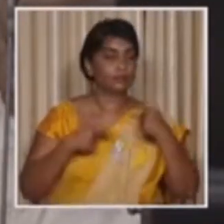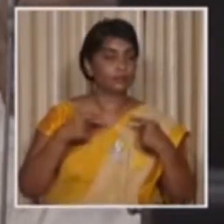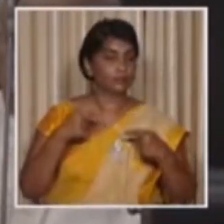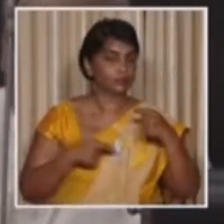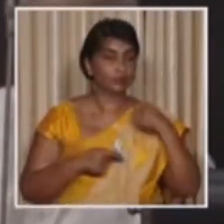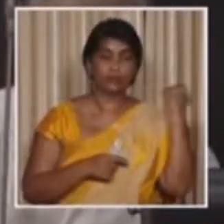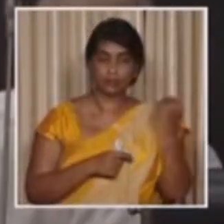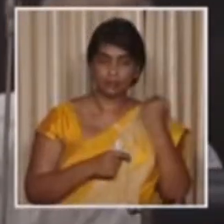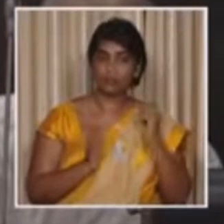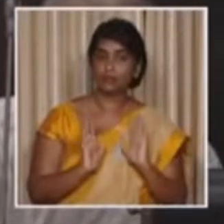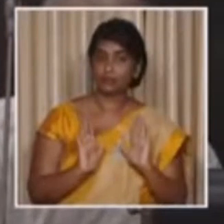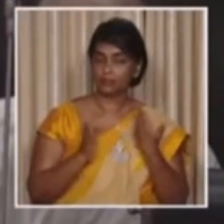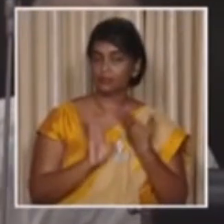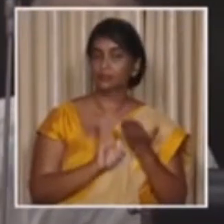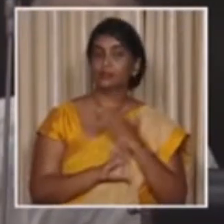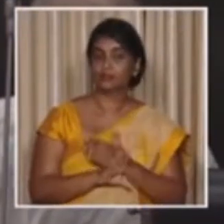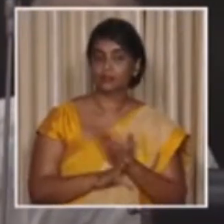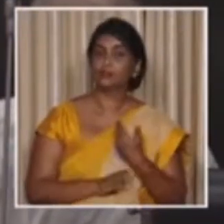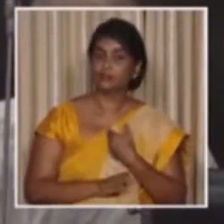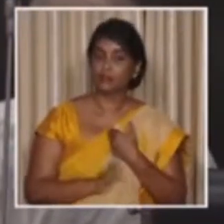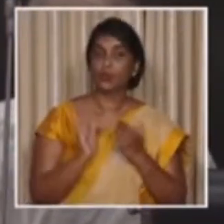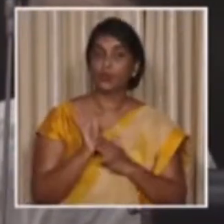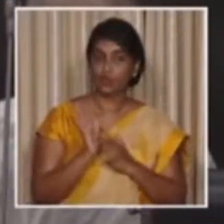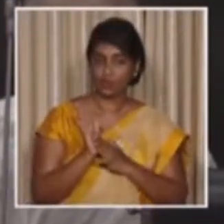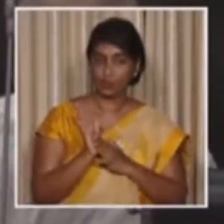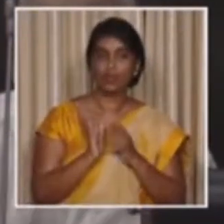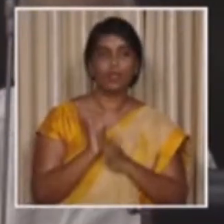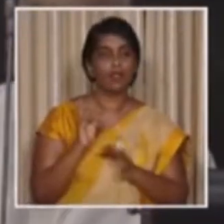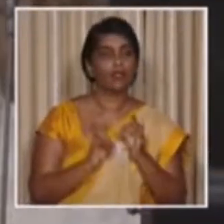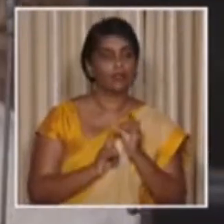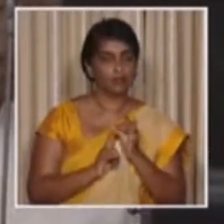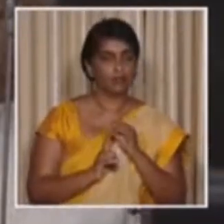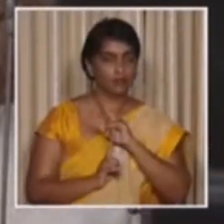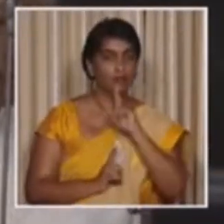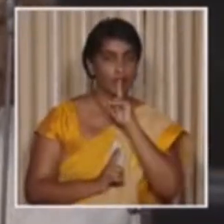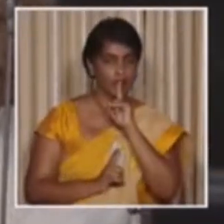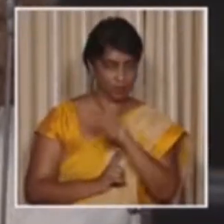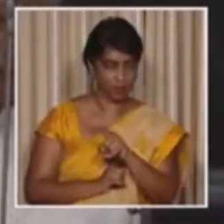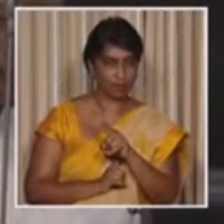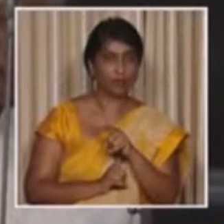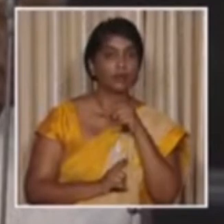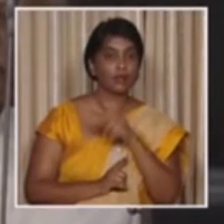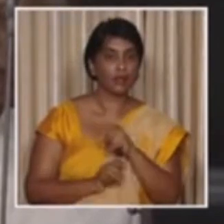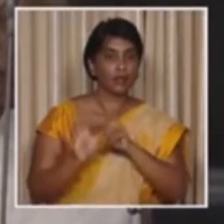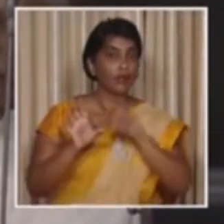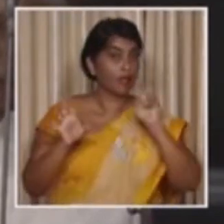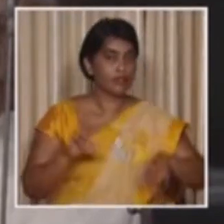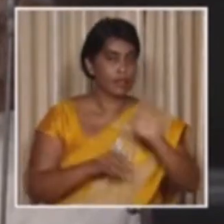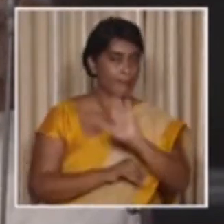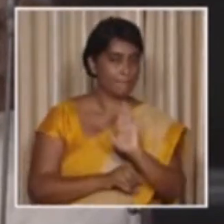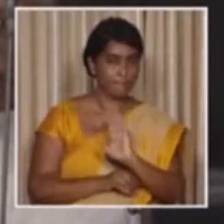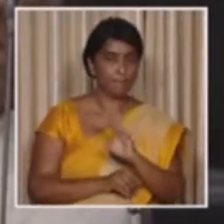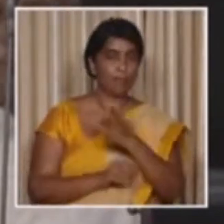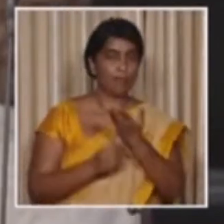මම කතාව ආරම්භ කරන්න ඉස්සෙල්ලා මමත් මුජිබුර් රහමන් මන්ත්‍රීතුමාට පණිවිඩයක් එව්වා මේකෙන් ඉල්ලලා අස් වෙන්න එපා